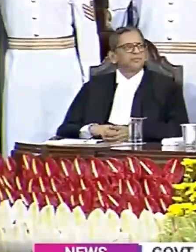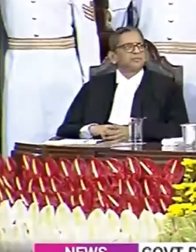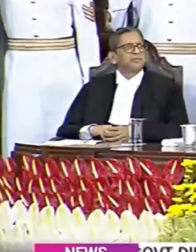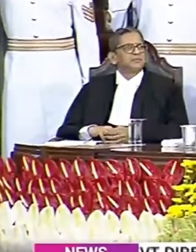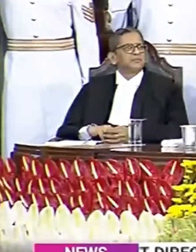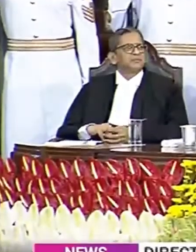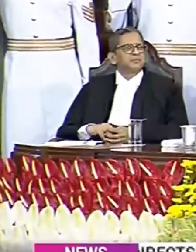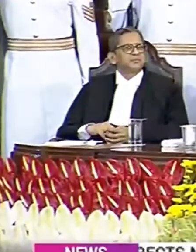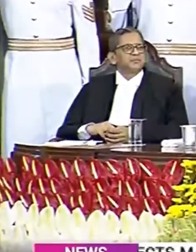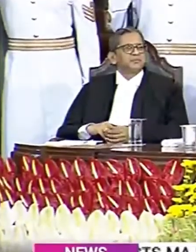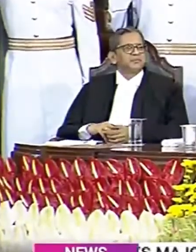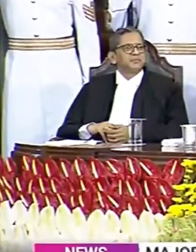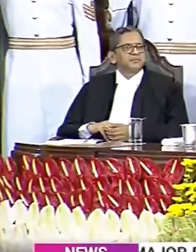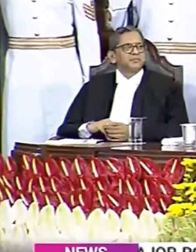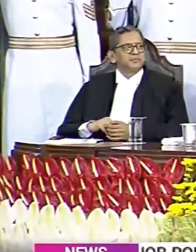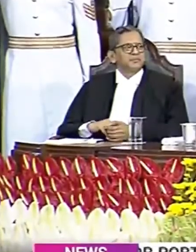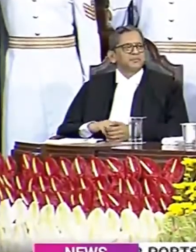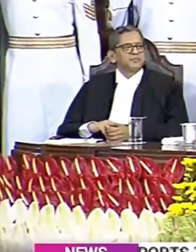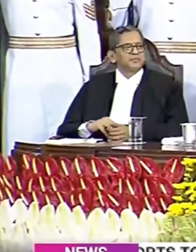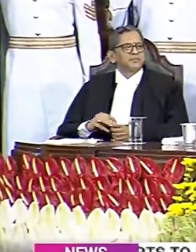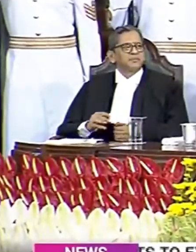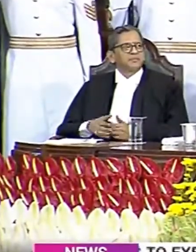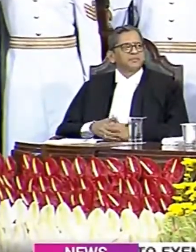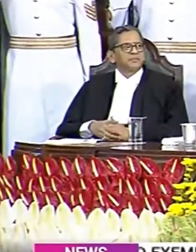आदरणीय श्री रामनाथ कोविंद जी,